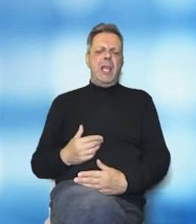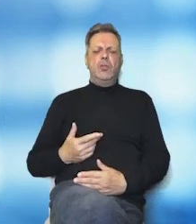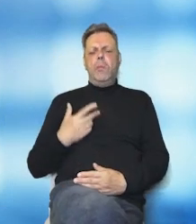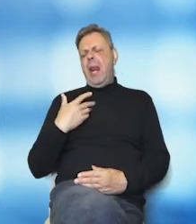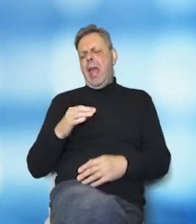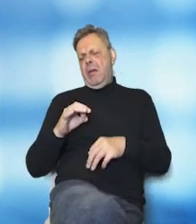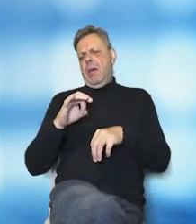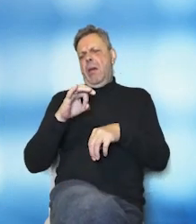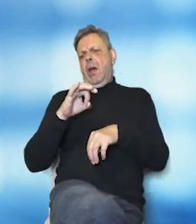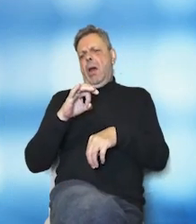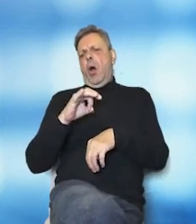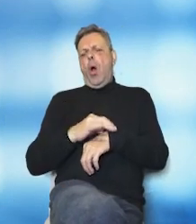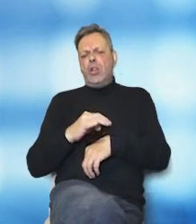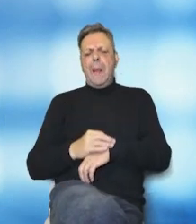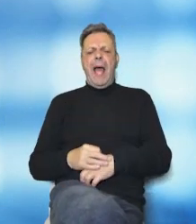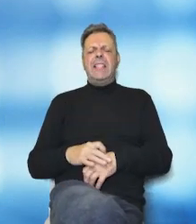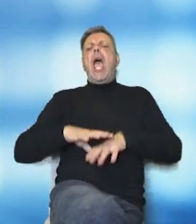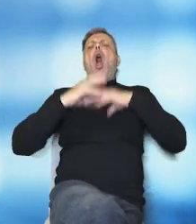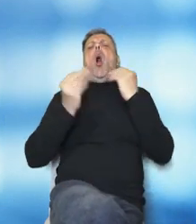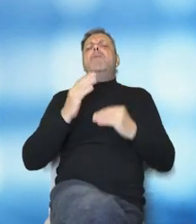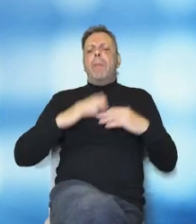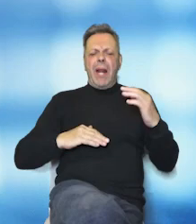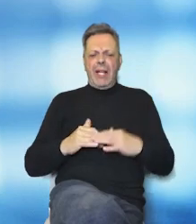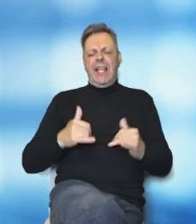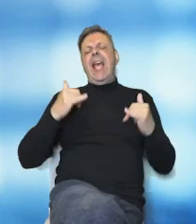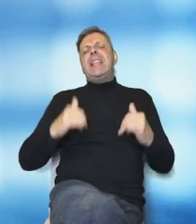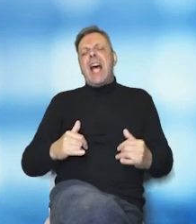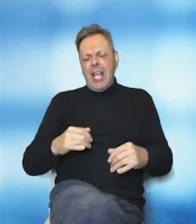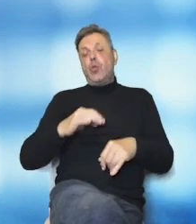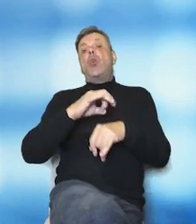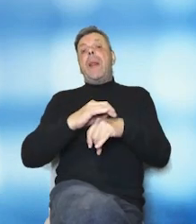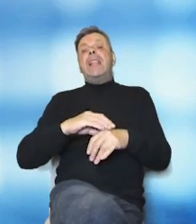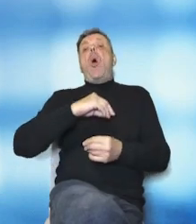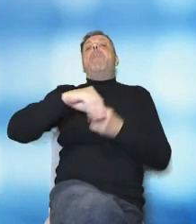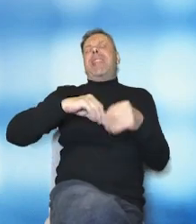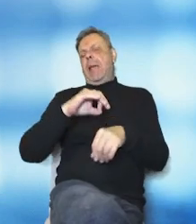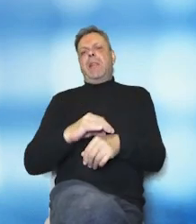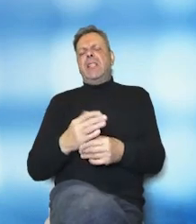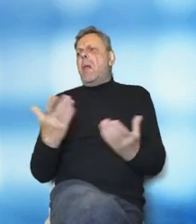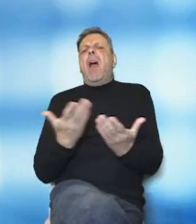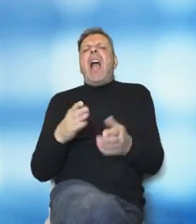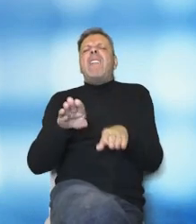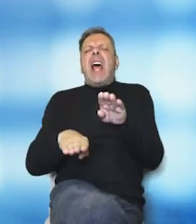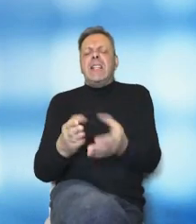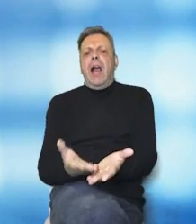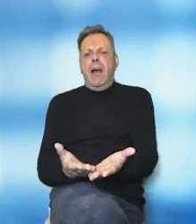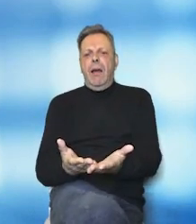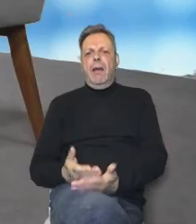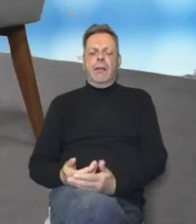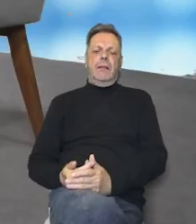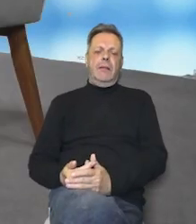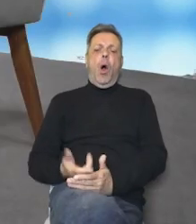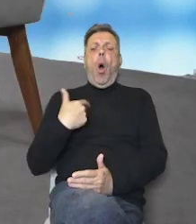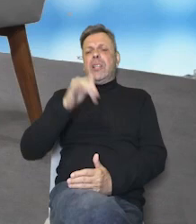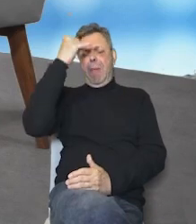ordinacije opće prakse, sad su ordinacije obiteljske medicine. U čemu je razlika, osim u nazivu?